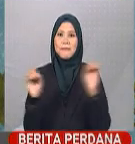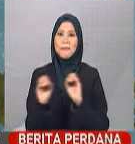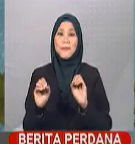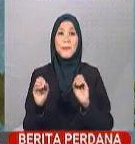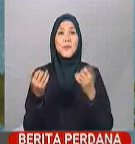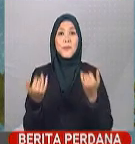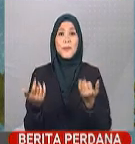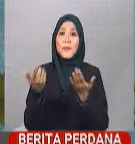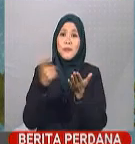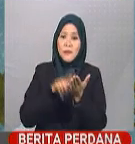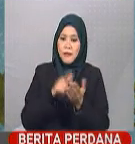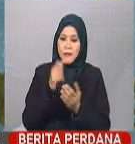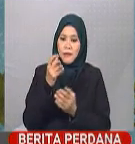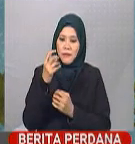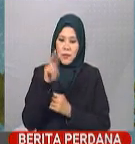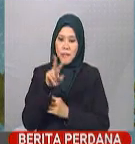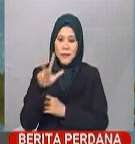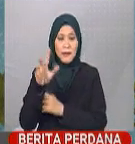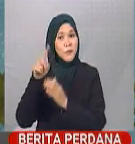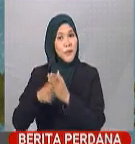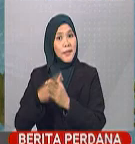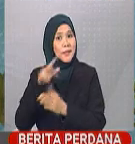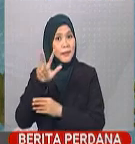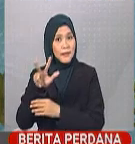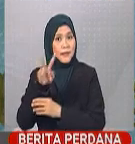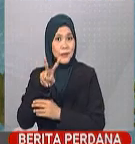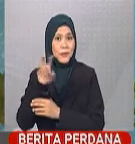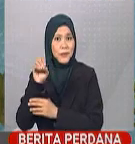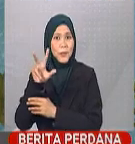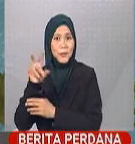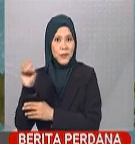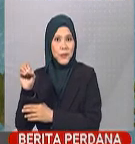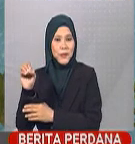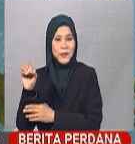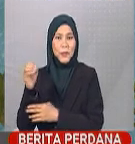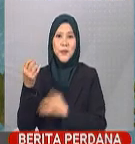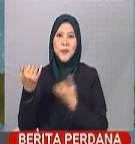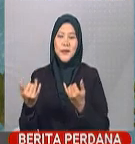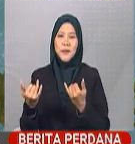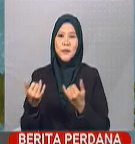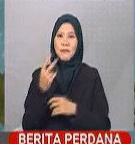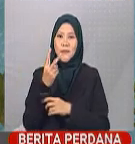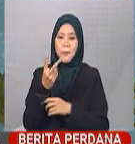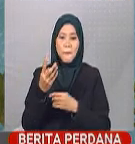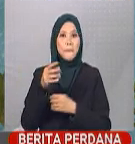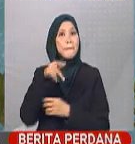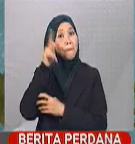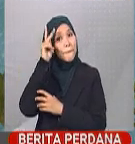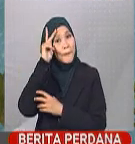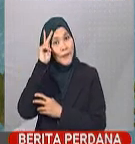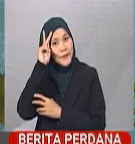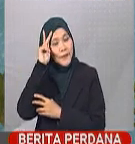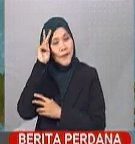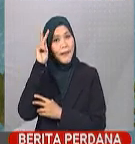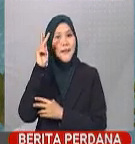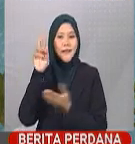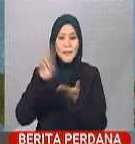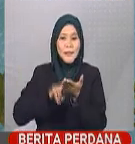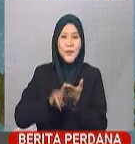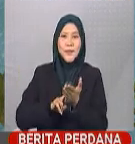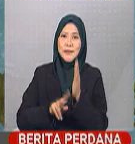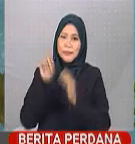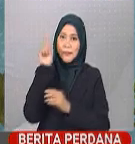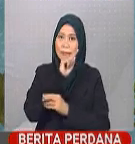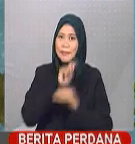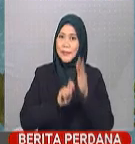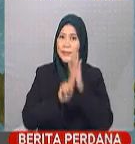setakat 23 Mac 2020 pada ketika ini melibatkan jajahan Pasir Mas Kelantan, iaitu catatan tertinggi